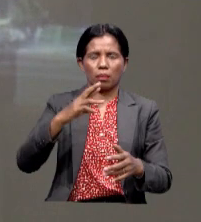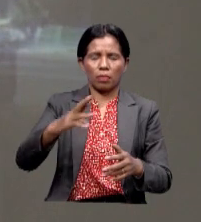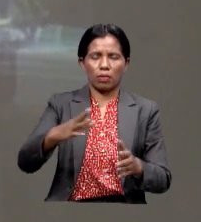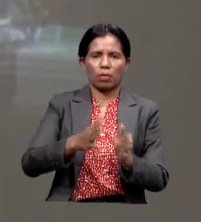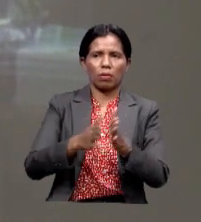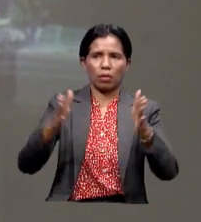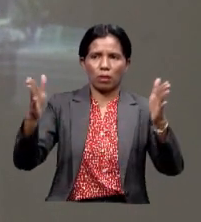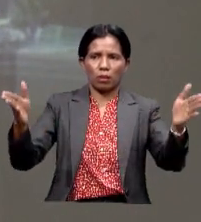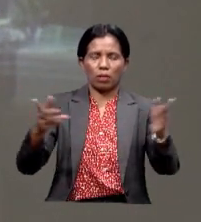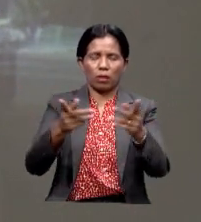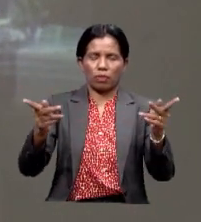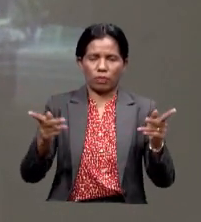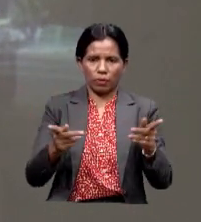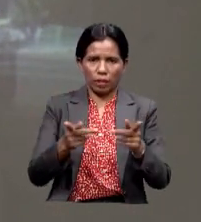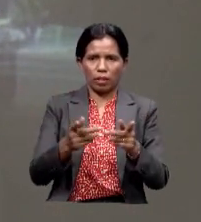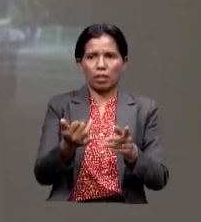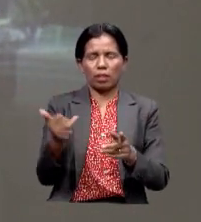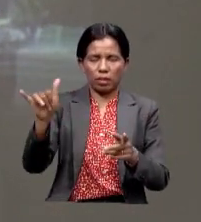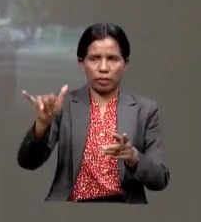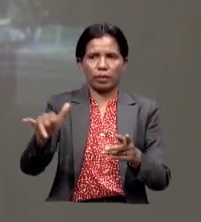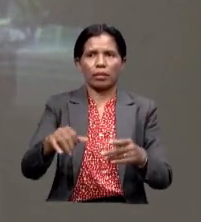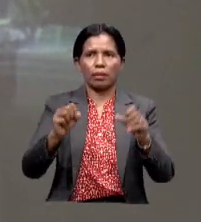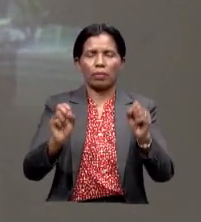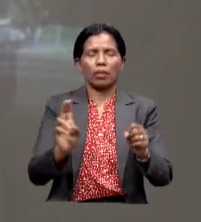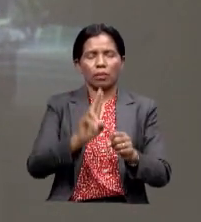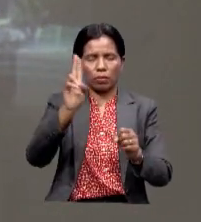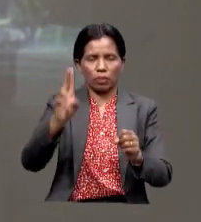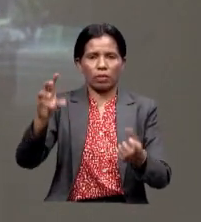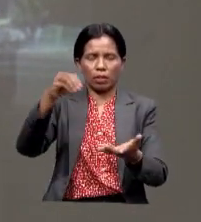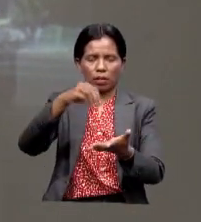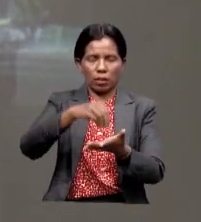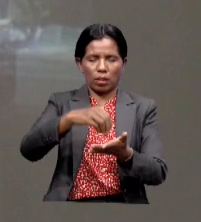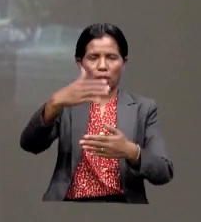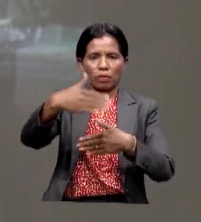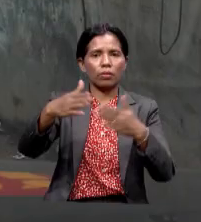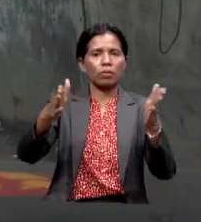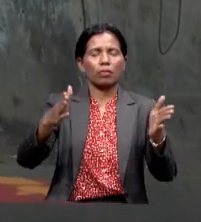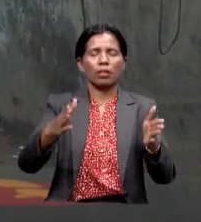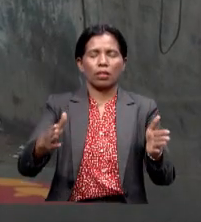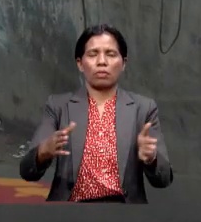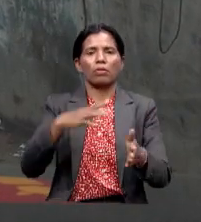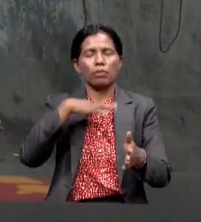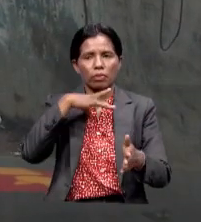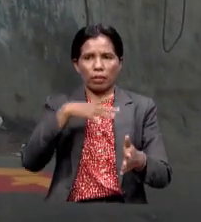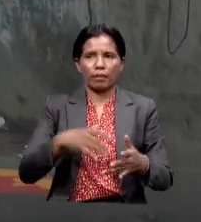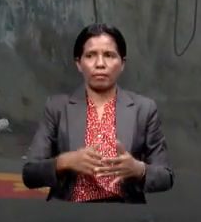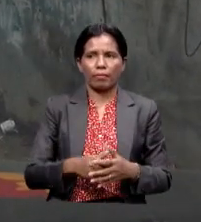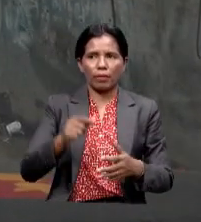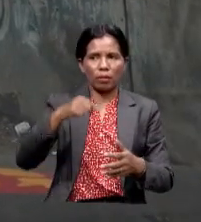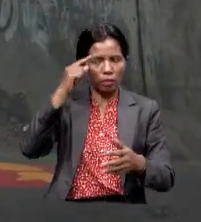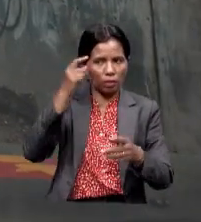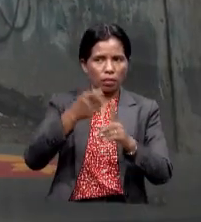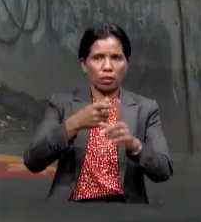se ni parte balo ser ne bemak itare se bele utiliza batau kasuti geral ba lixo nia. Governo Liusi